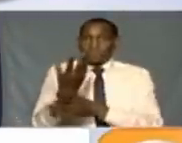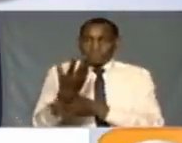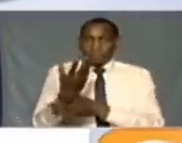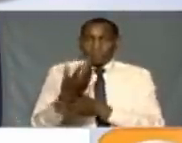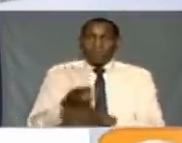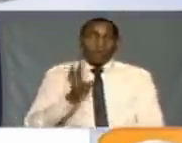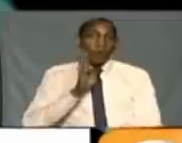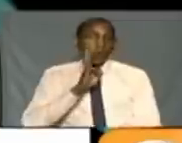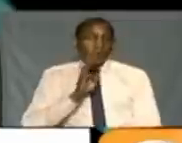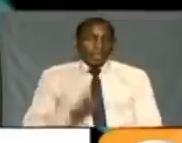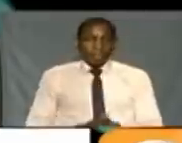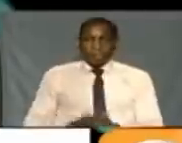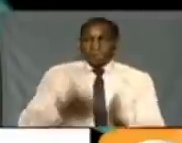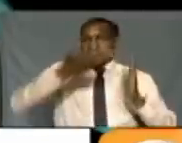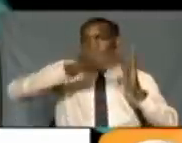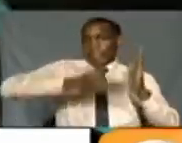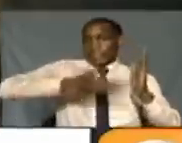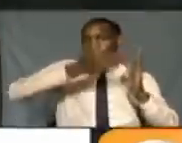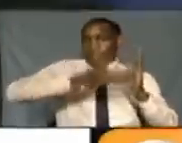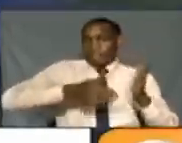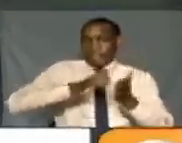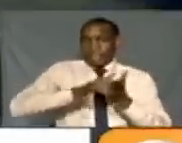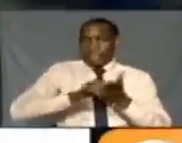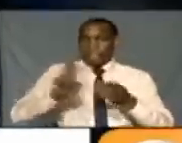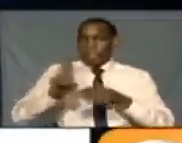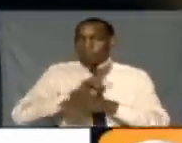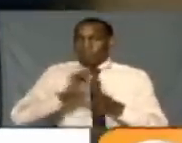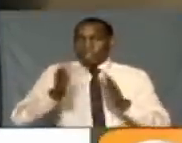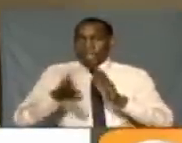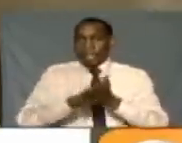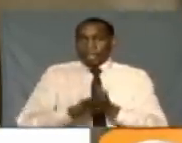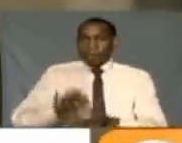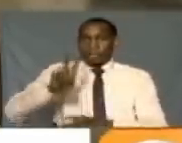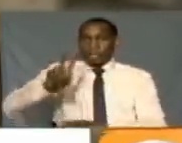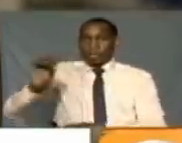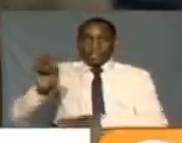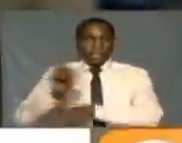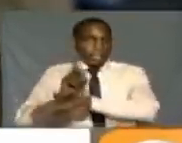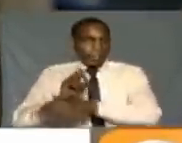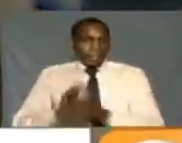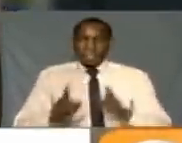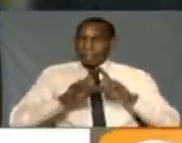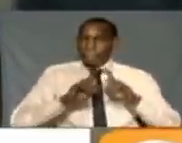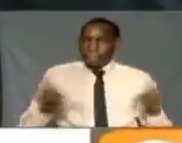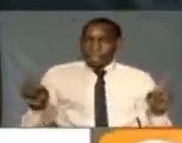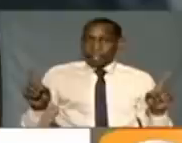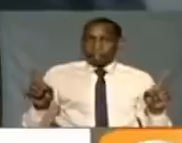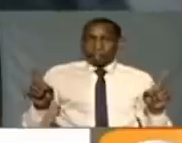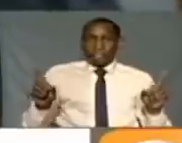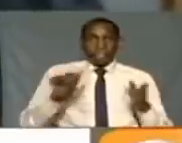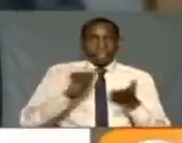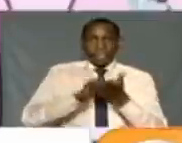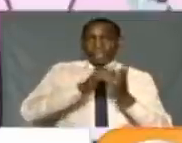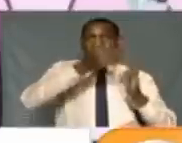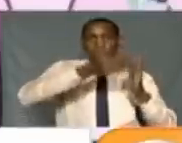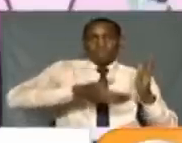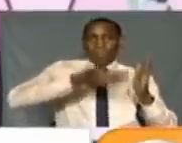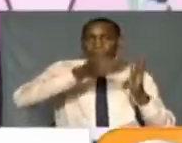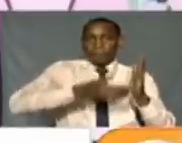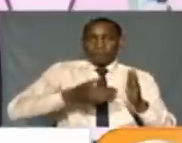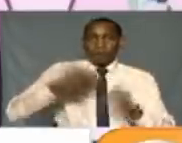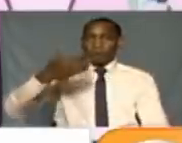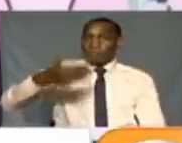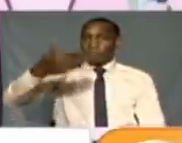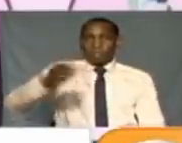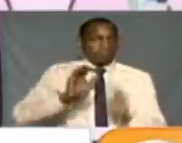maji. Upasuaji unaochukua takribani dakika 20. Hata hivyo, si operesheni ya kufanywa kila